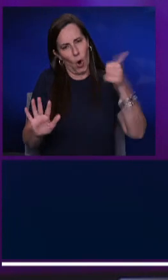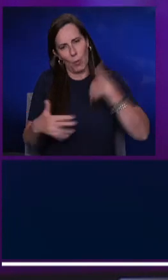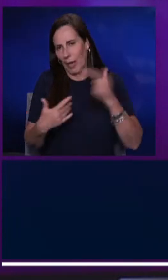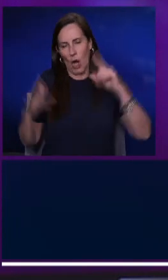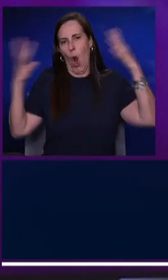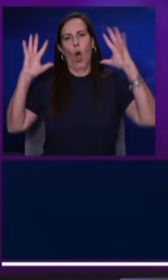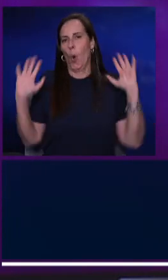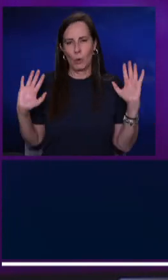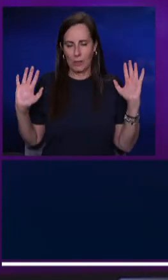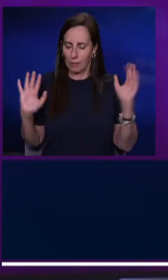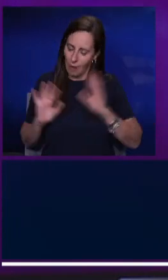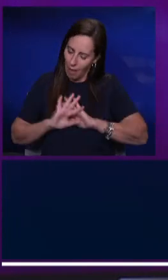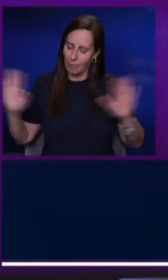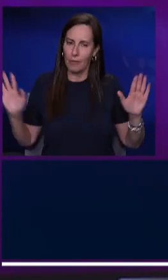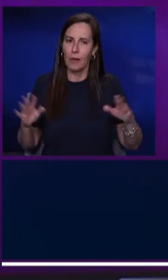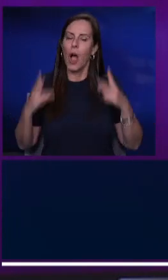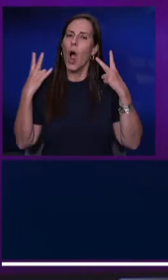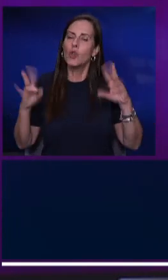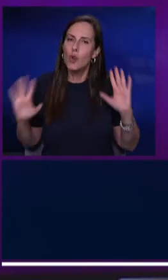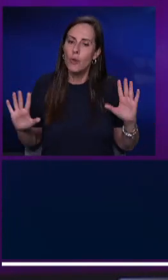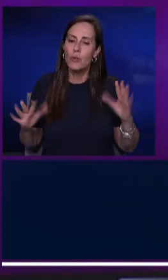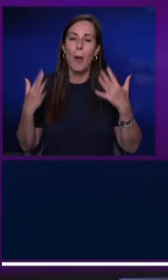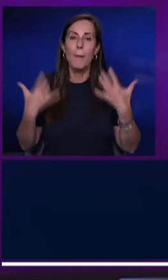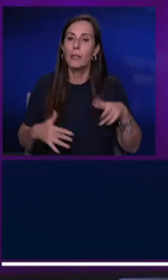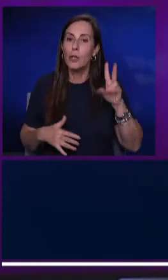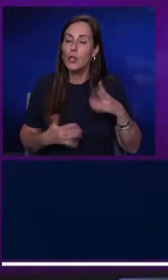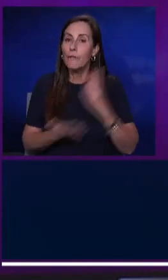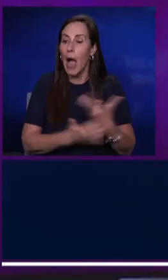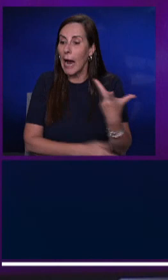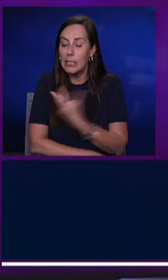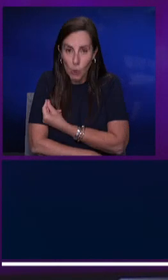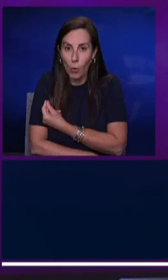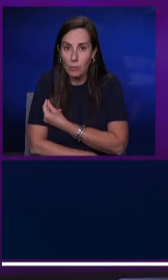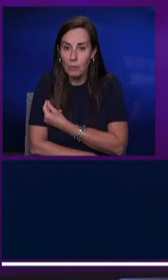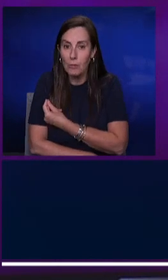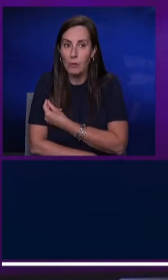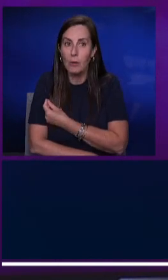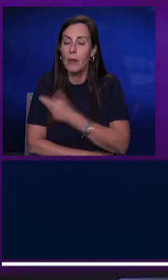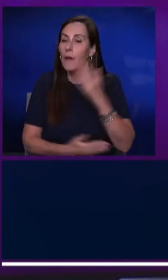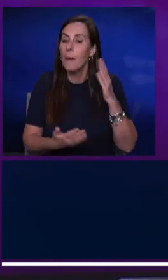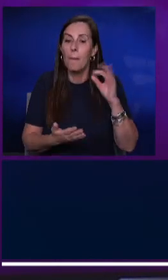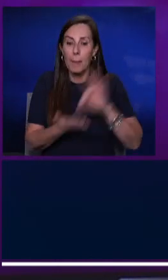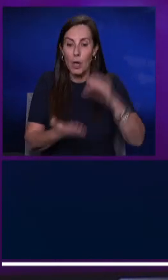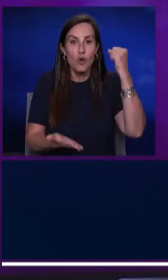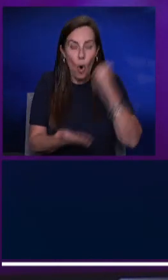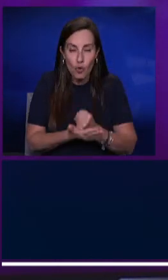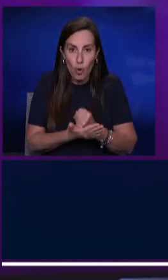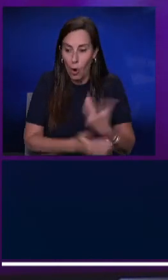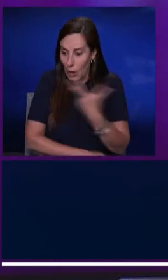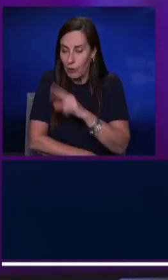אוקיי. אני חושב שהעיקרון הוא שכאשר יש חיסונים זמינים, ואחת שהם יאושרו, הם יהיו זמינים, צריך